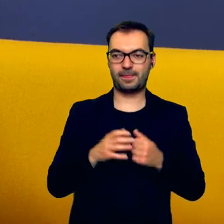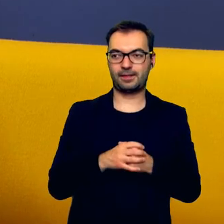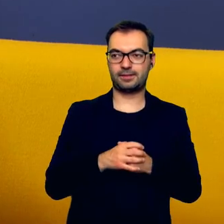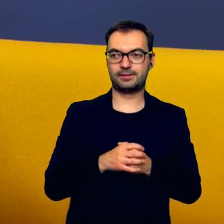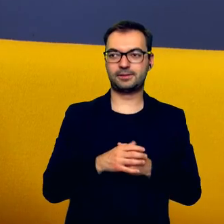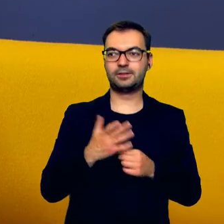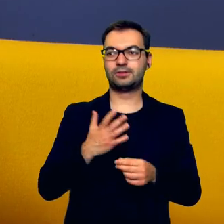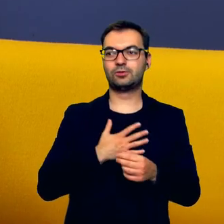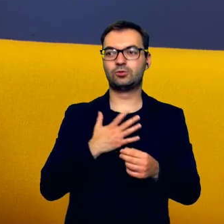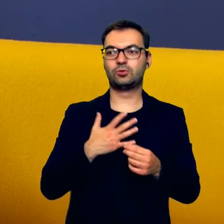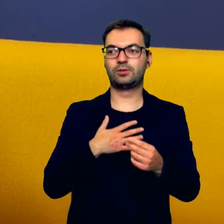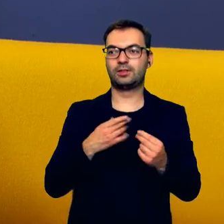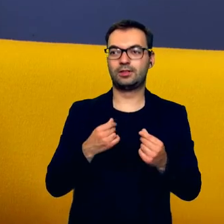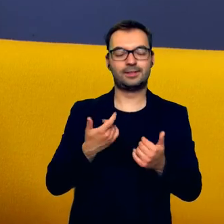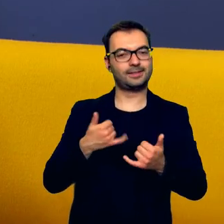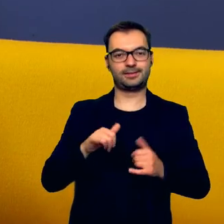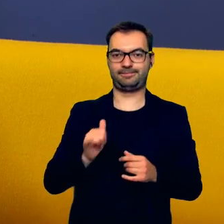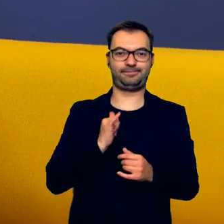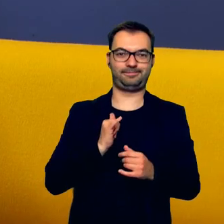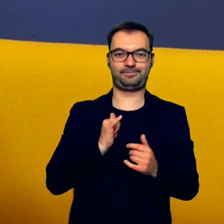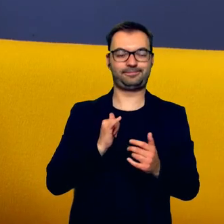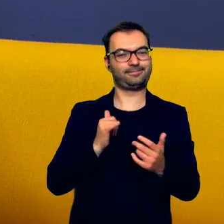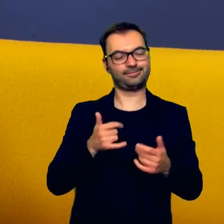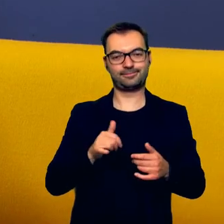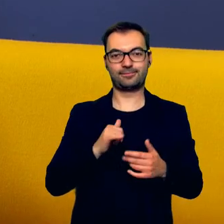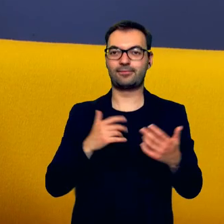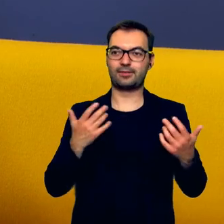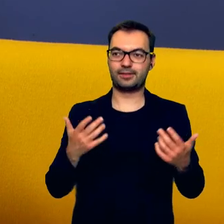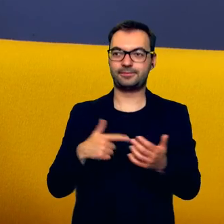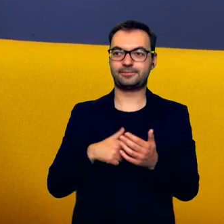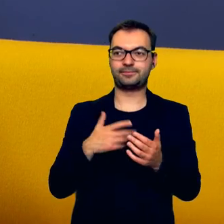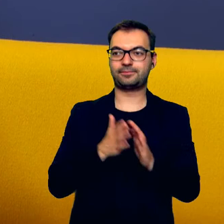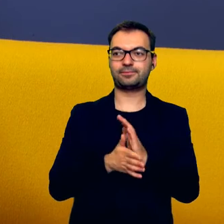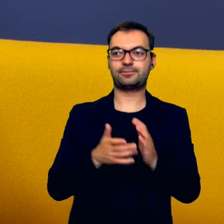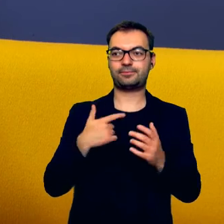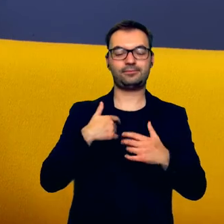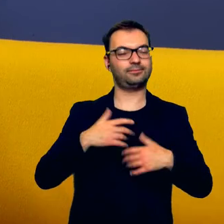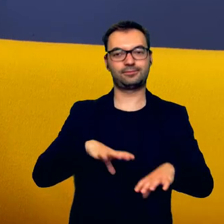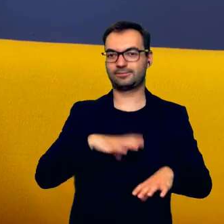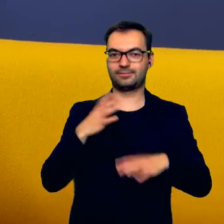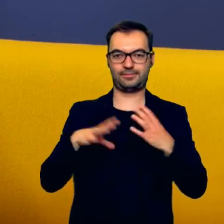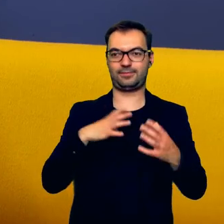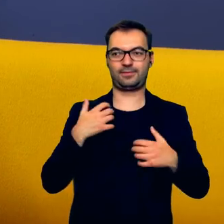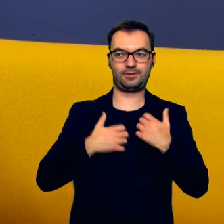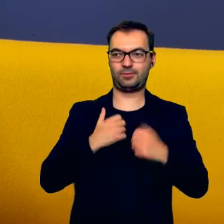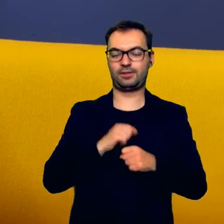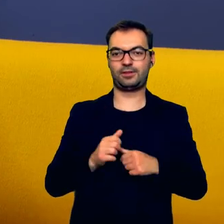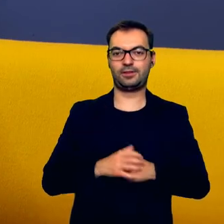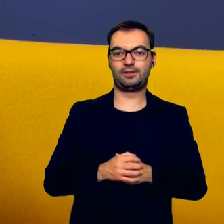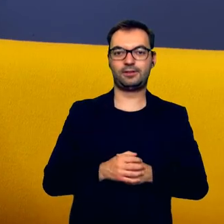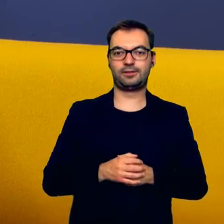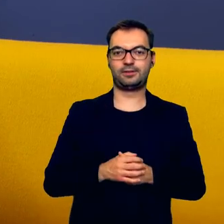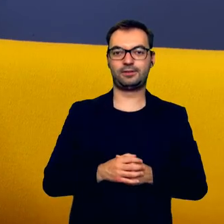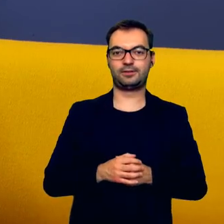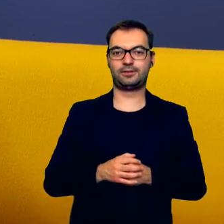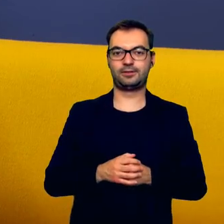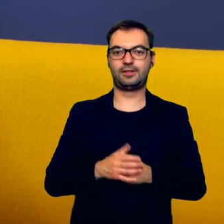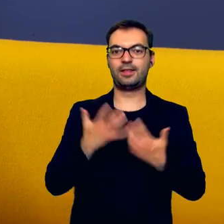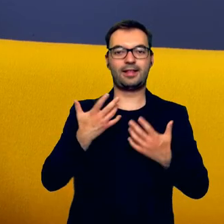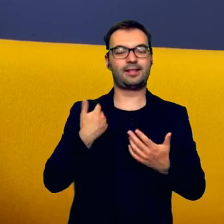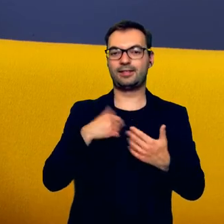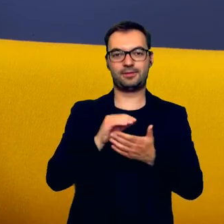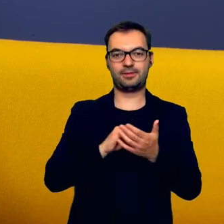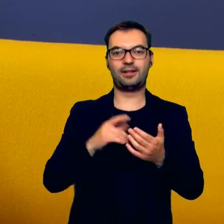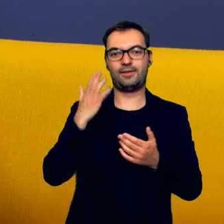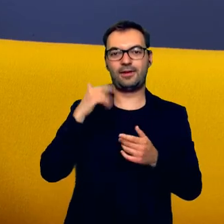że czuję pewien dyskomfort, kiedy je tworzę. Po prostu oburzam się. Najchętniej bym tego nie pisał,